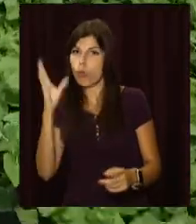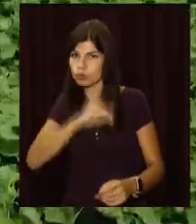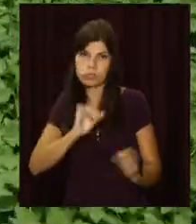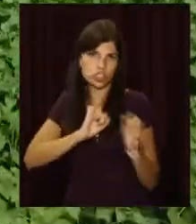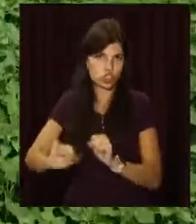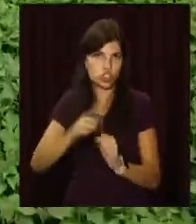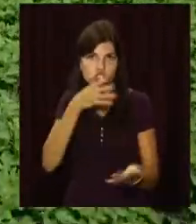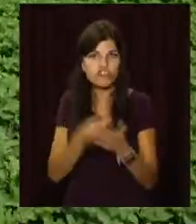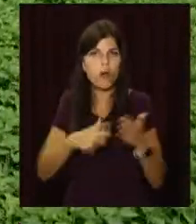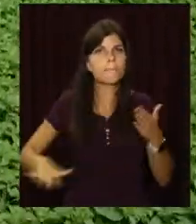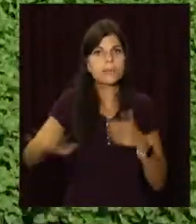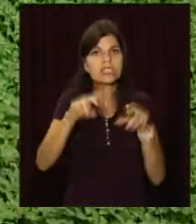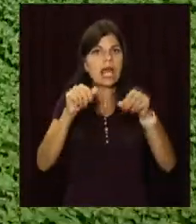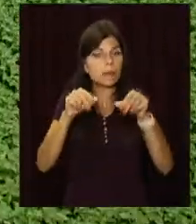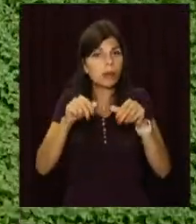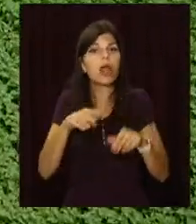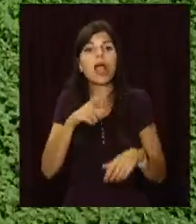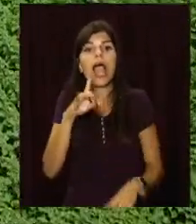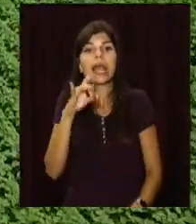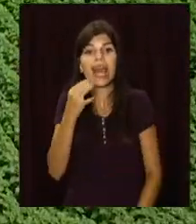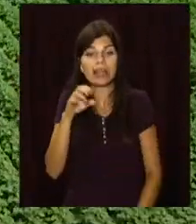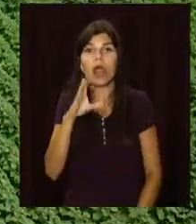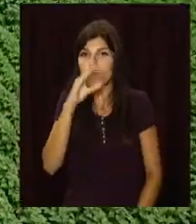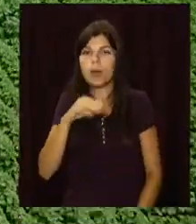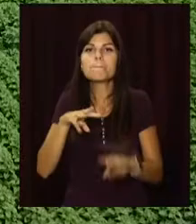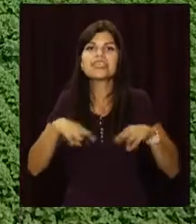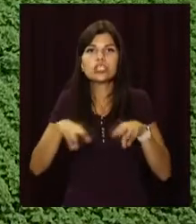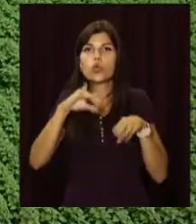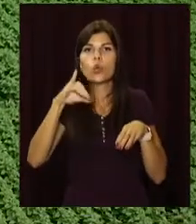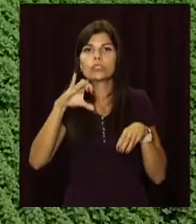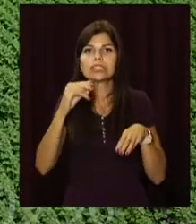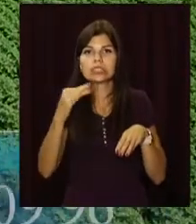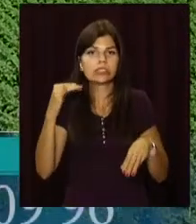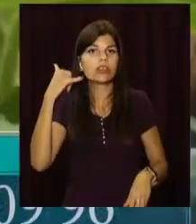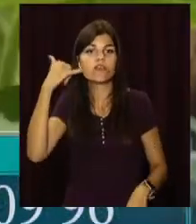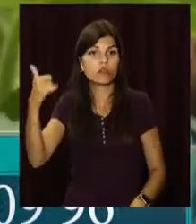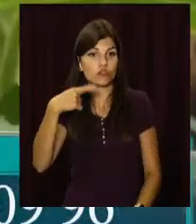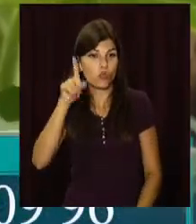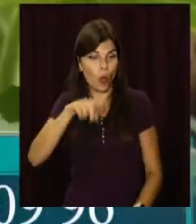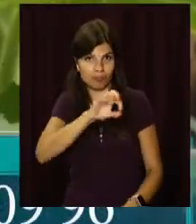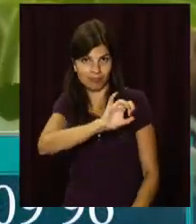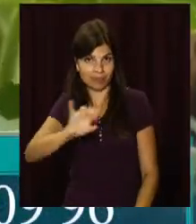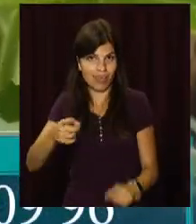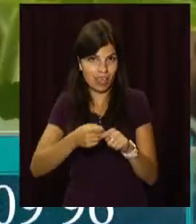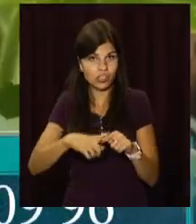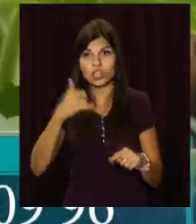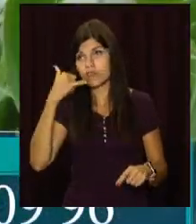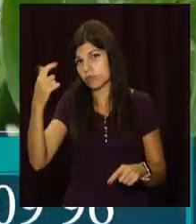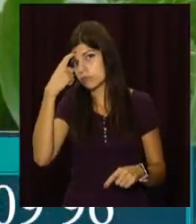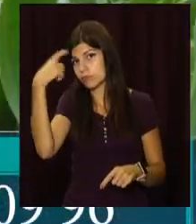своє майно. Про рейдерство можна повідомляти й на гарячій лінії Міністерства юстиції. 044